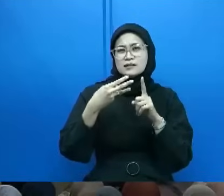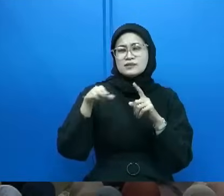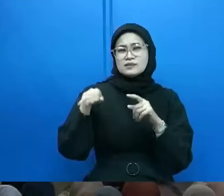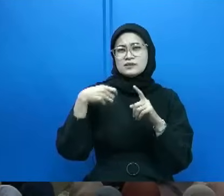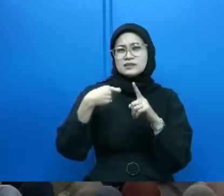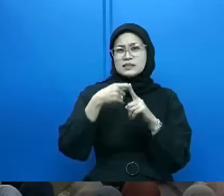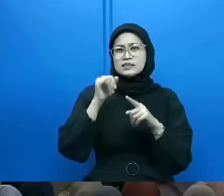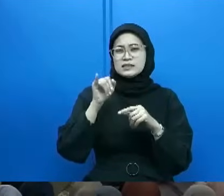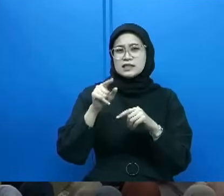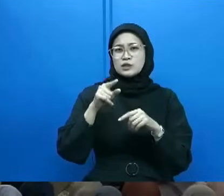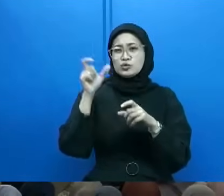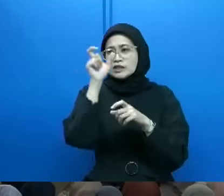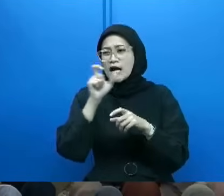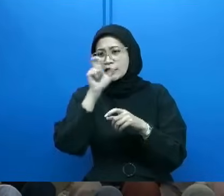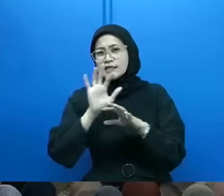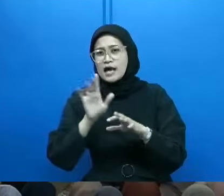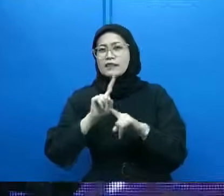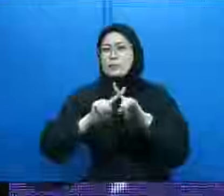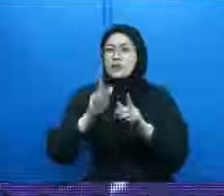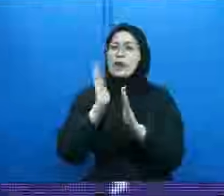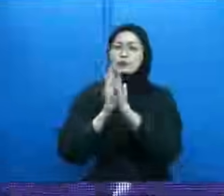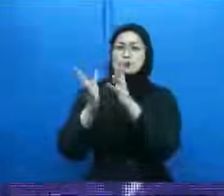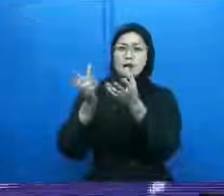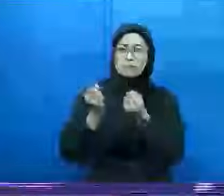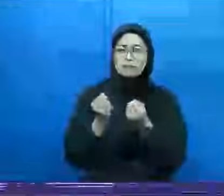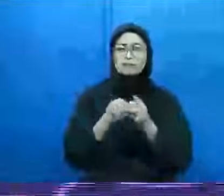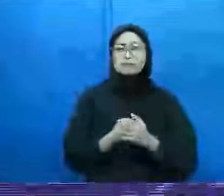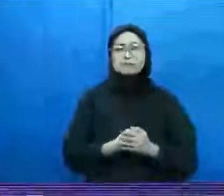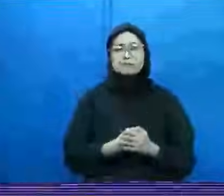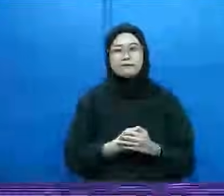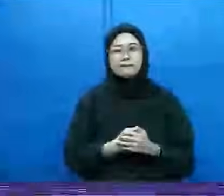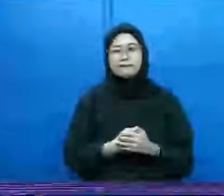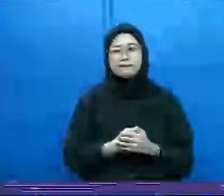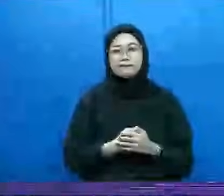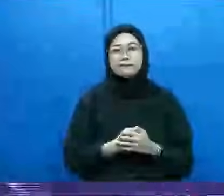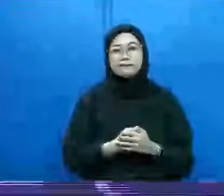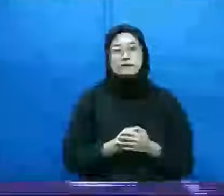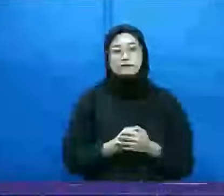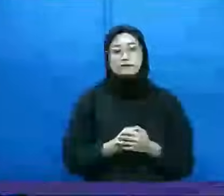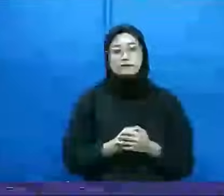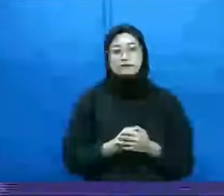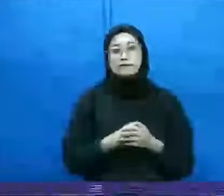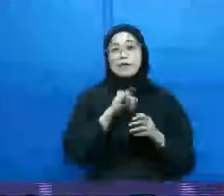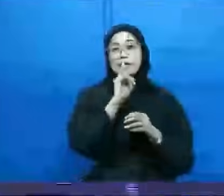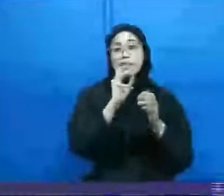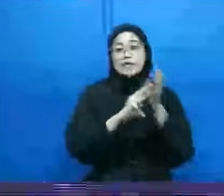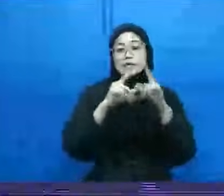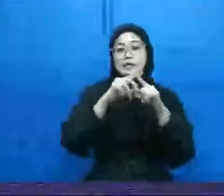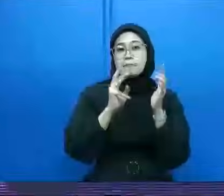dicari langsung, rizkinya datang. Baik, saya tanya sebentar. Siapa yang kenal Imam Malik, angkat